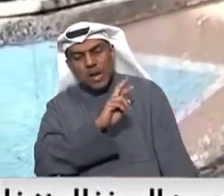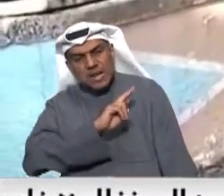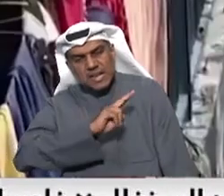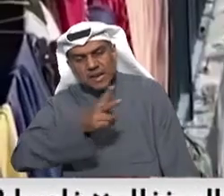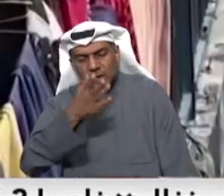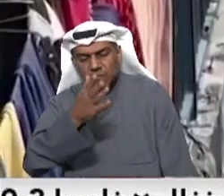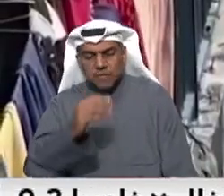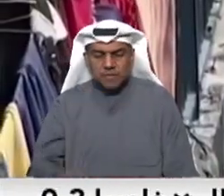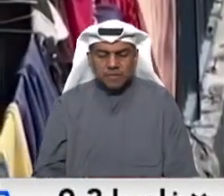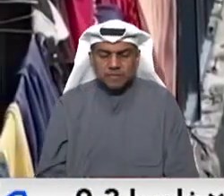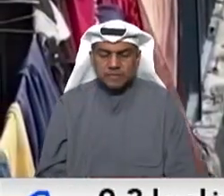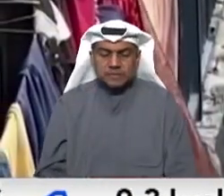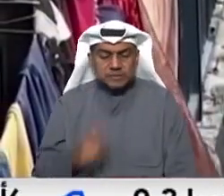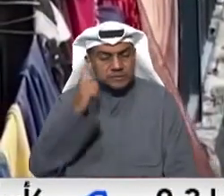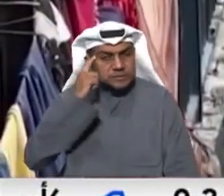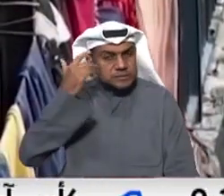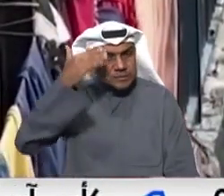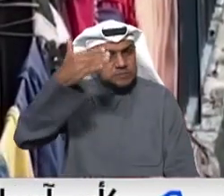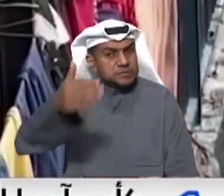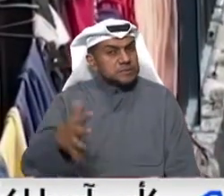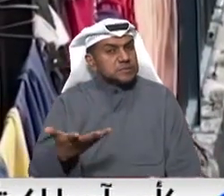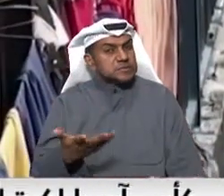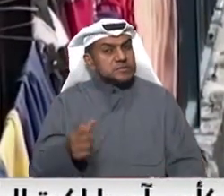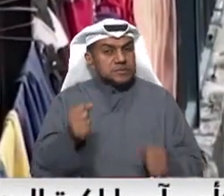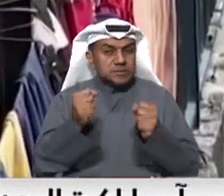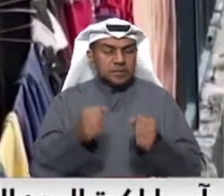فما الذي يحمله قادم الايام y